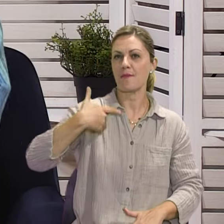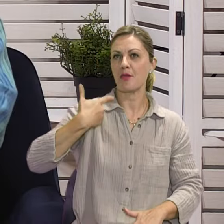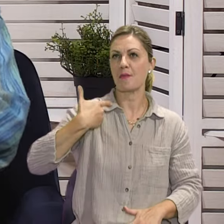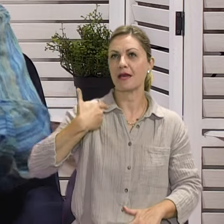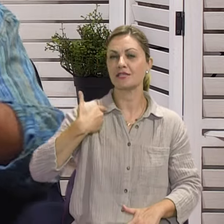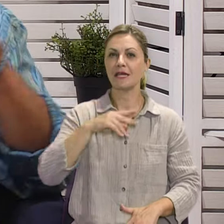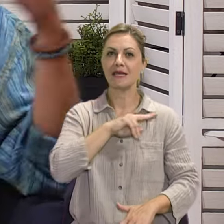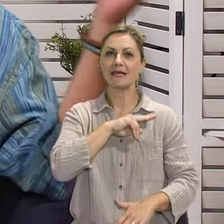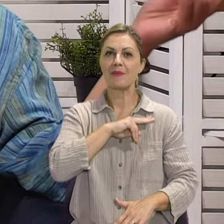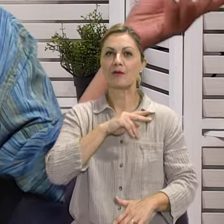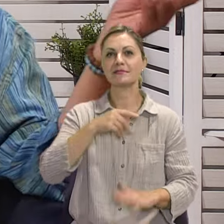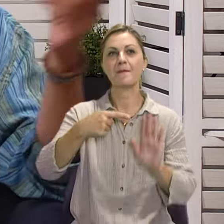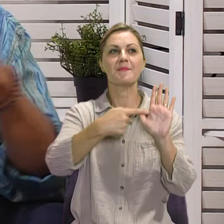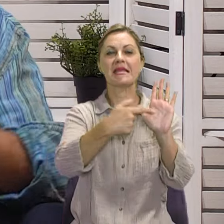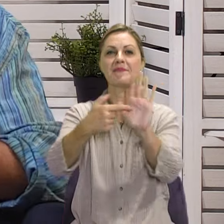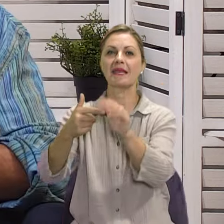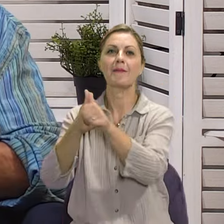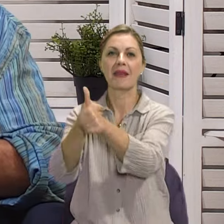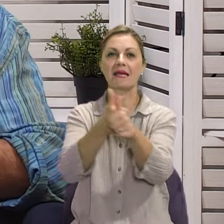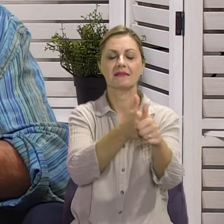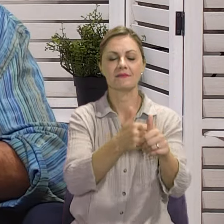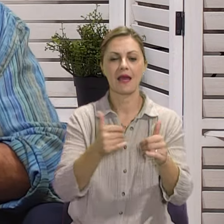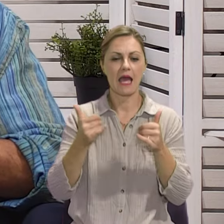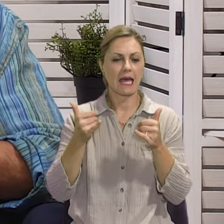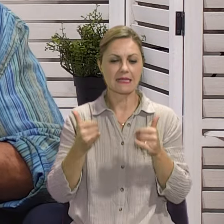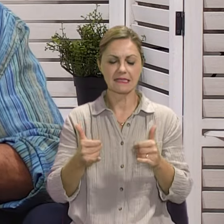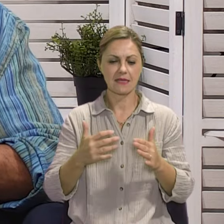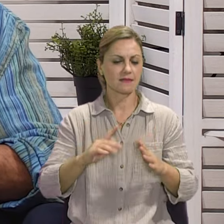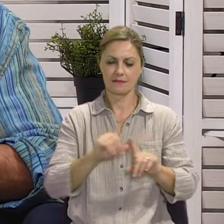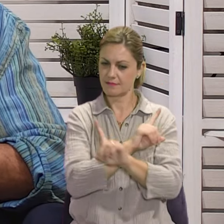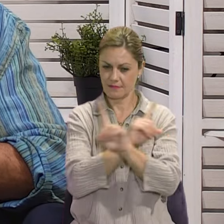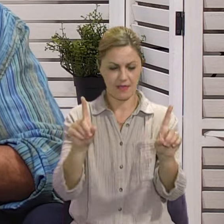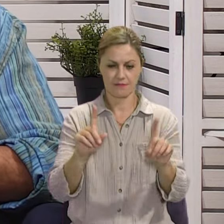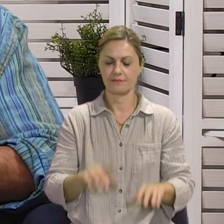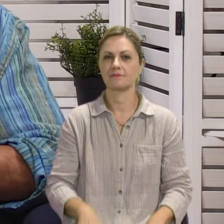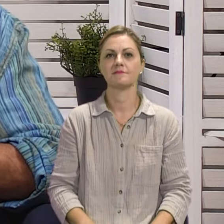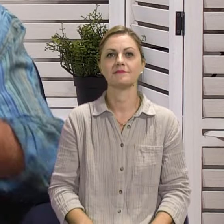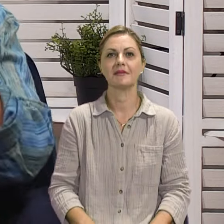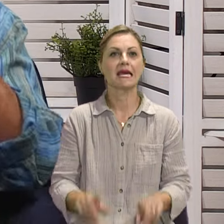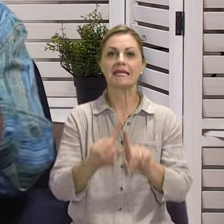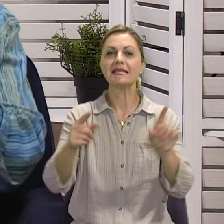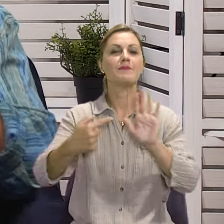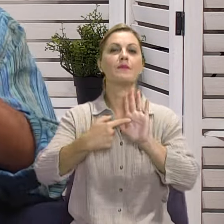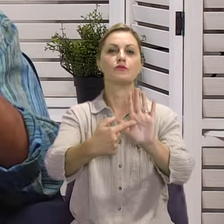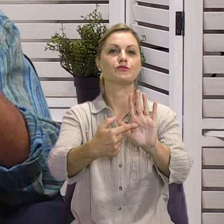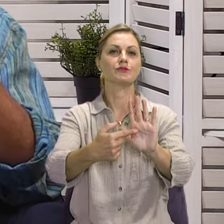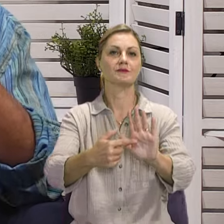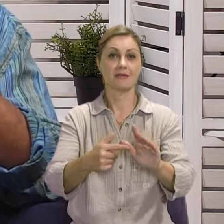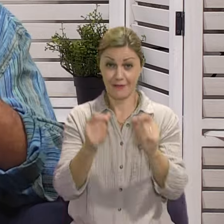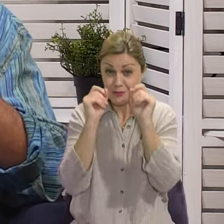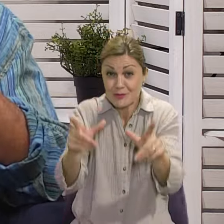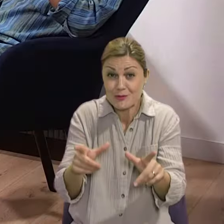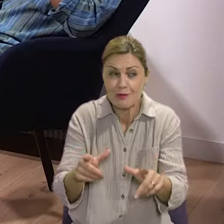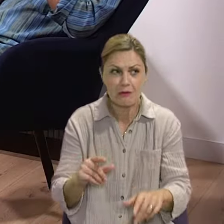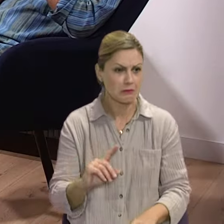sad drugačija nego da. Svih mojih uzora prije. Evo, baš vam želim biti iskren. Nemam uzora. Lijepo. Jer vam to čudno.